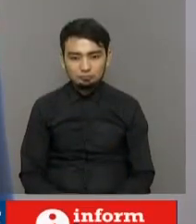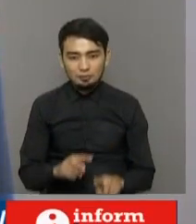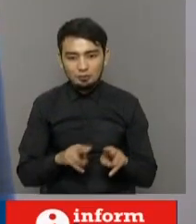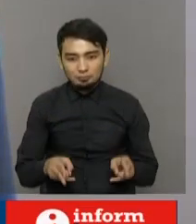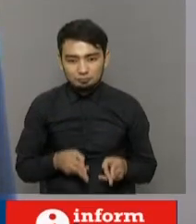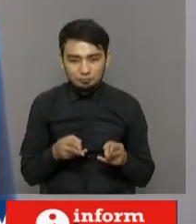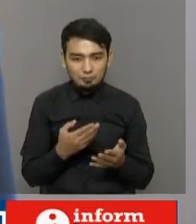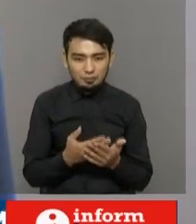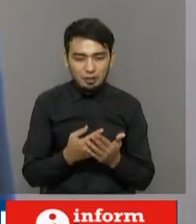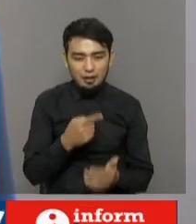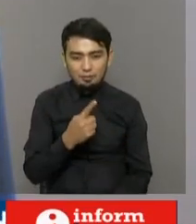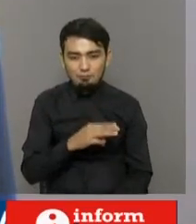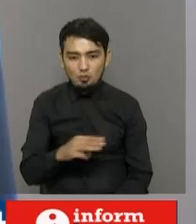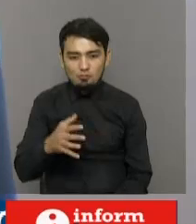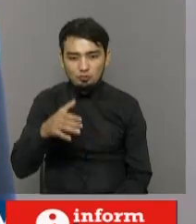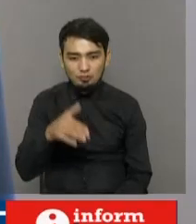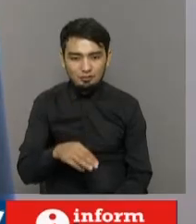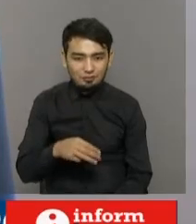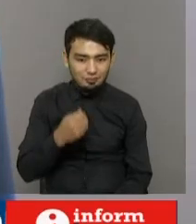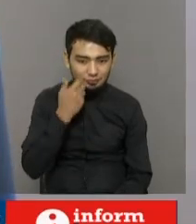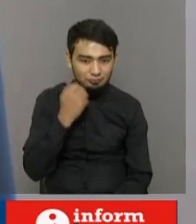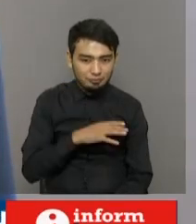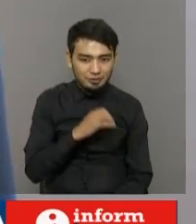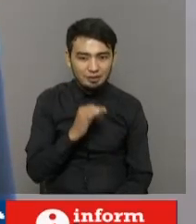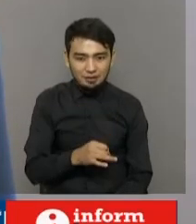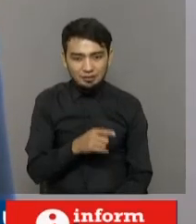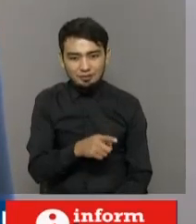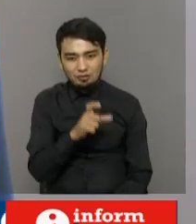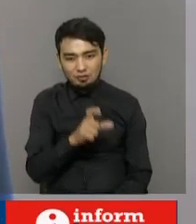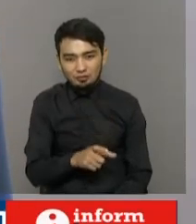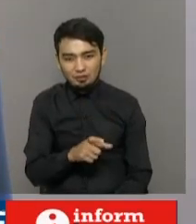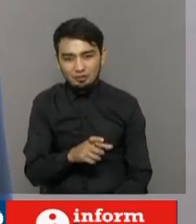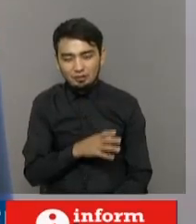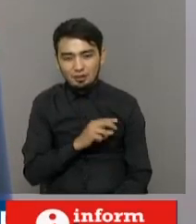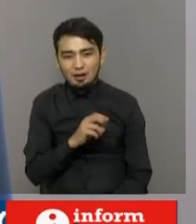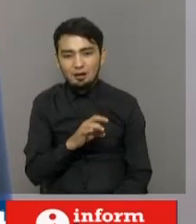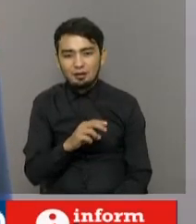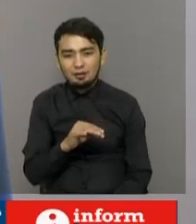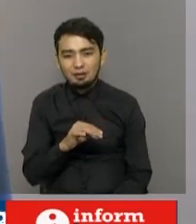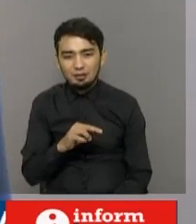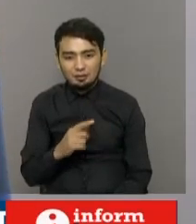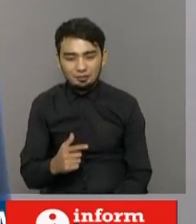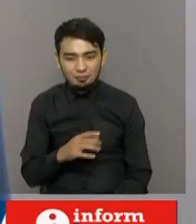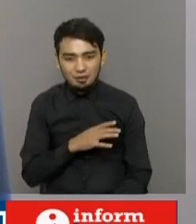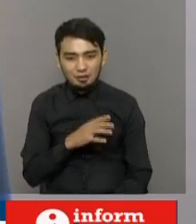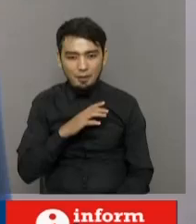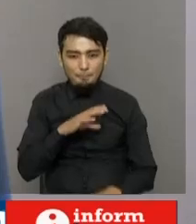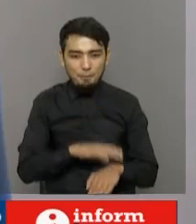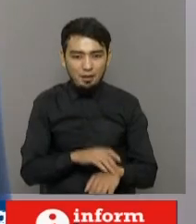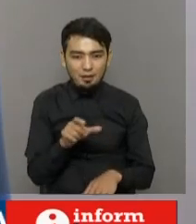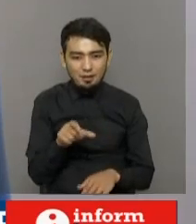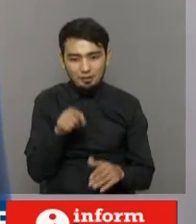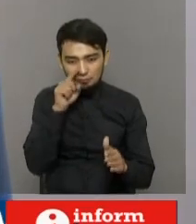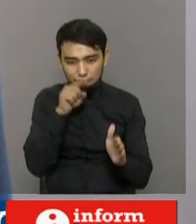заработал более 1,5 миллиона тенге. Кроме того, фигурант занимался так называемым кардингом. Это похищение реквизитов банковских карт и